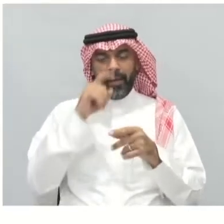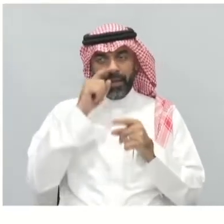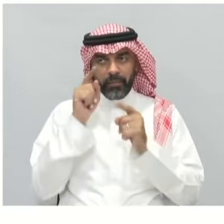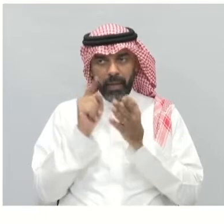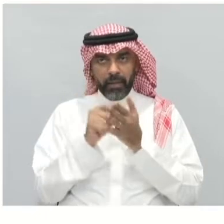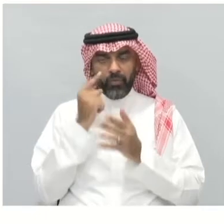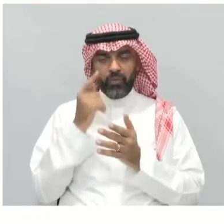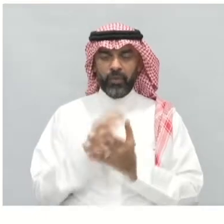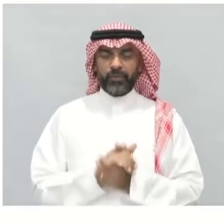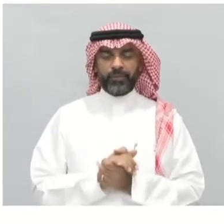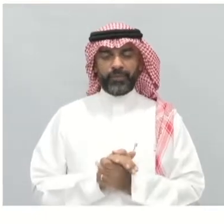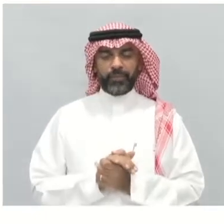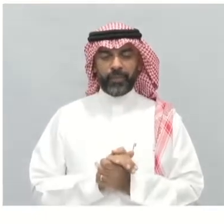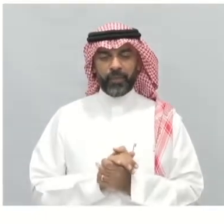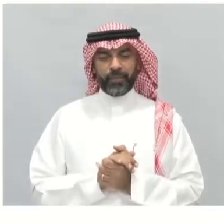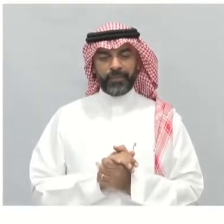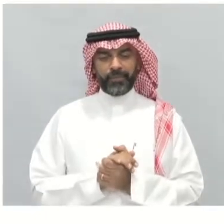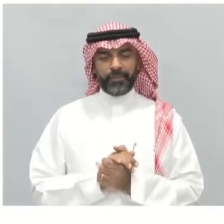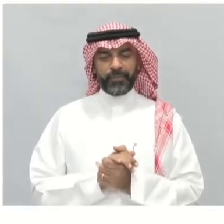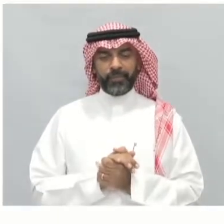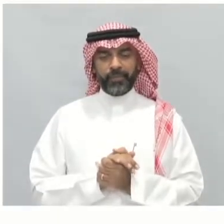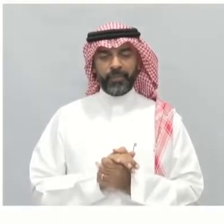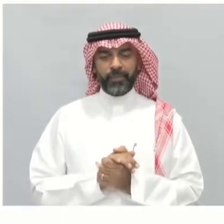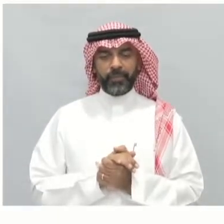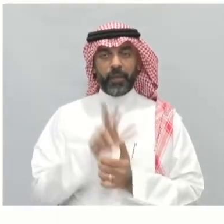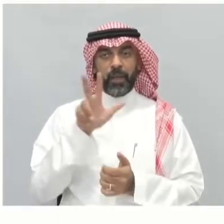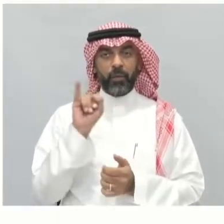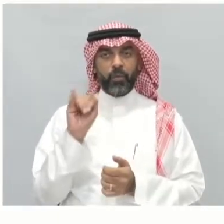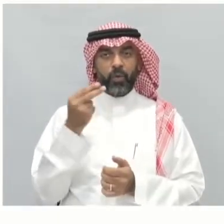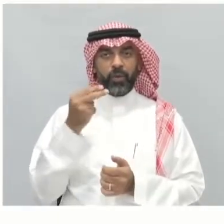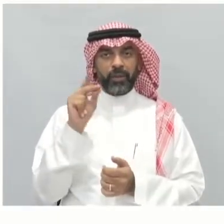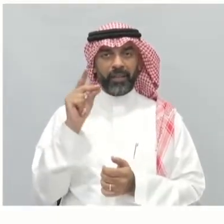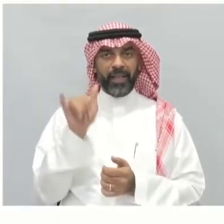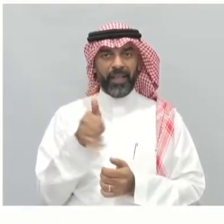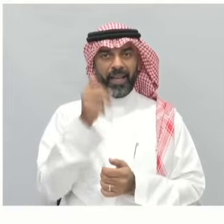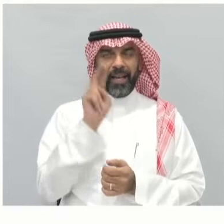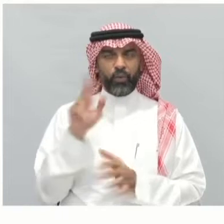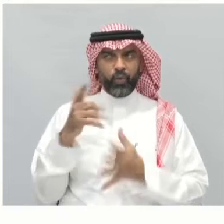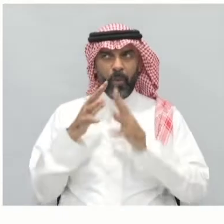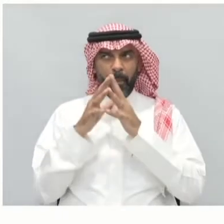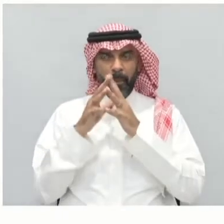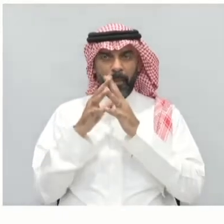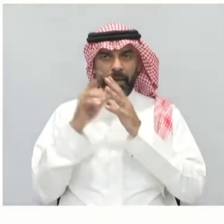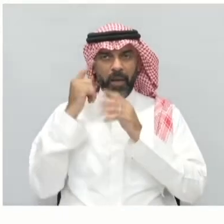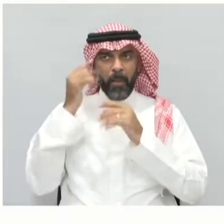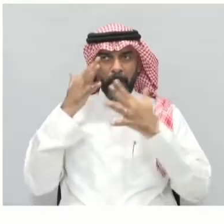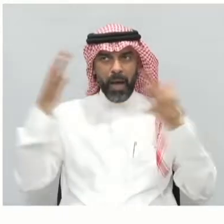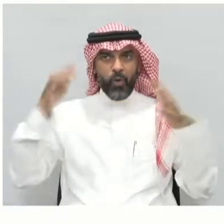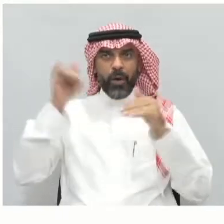تلاحظ الان المعطيات نشوف المعطيات اللي عندنا المحطه الاولى راكبها